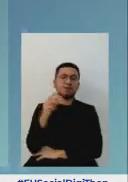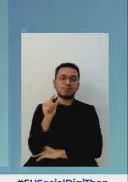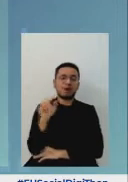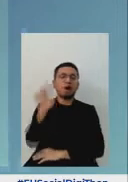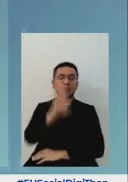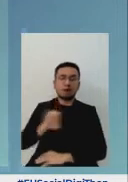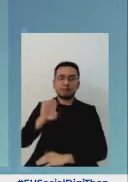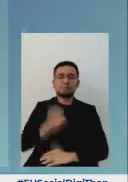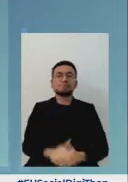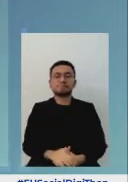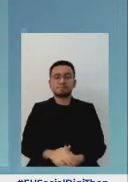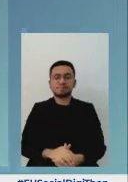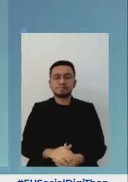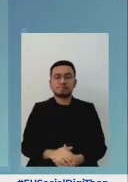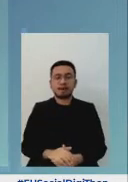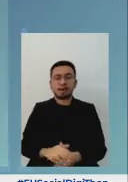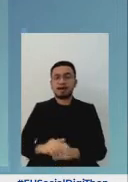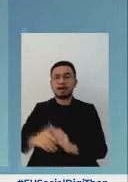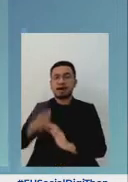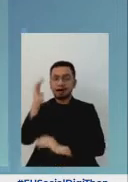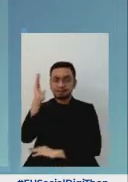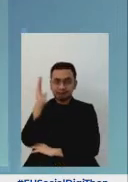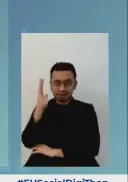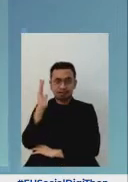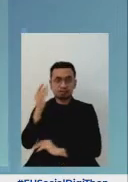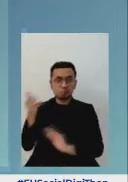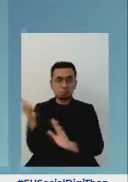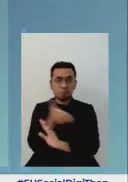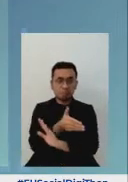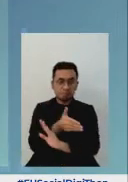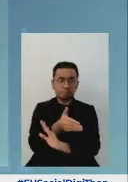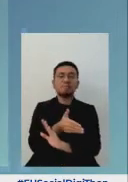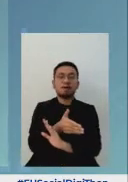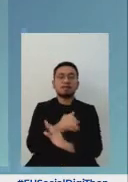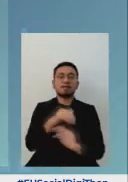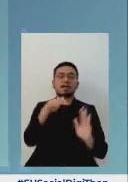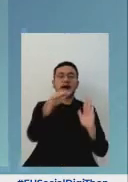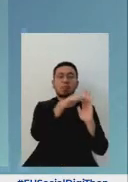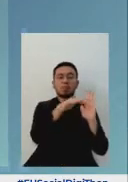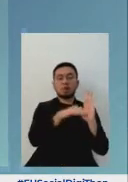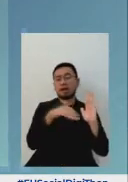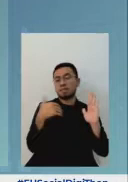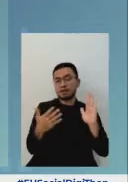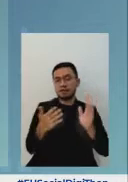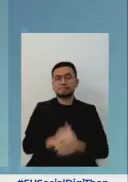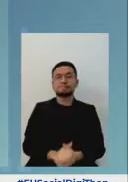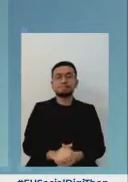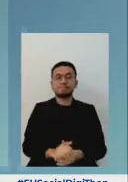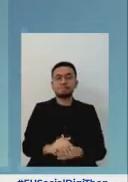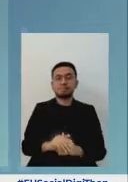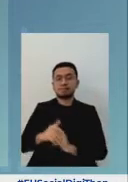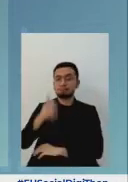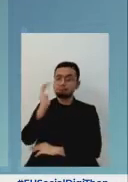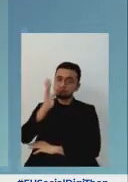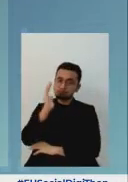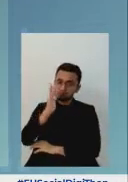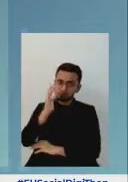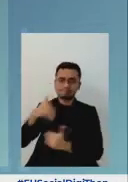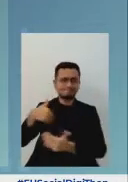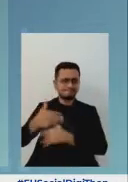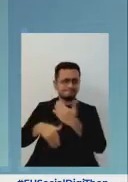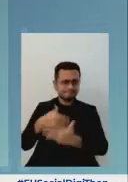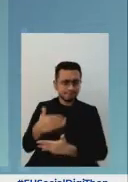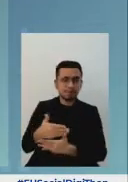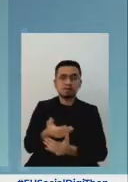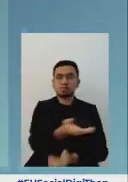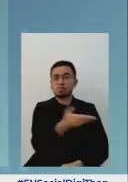ingin membacakan beberapa tata tertib. Selama kegiatan berlangsung, semua peserta webinar hari ini